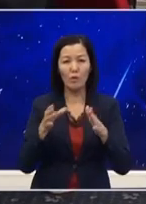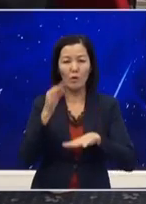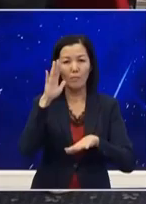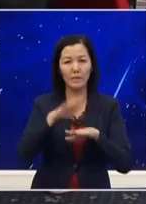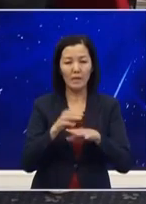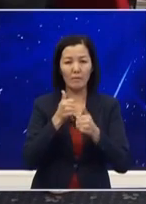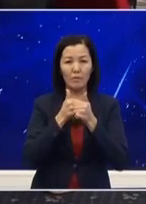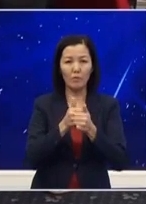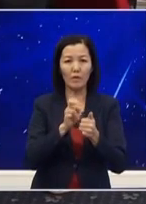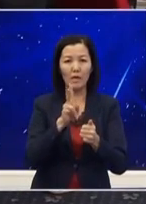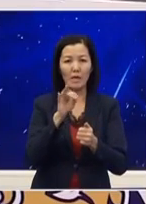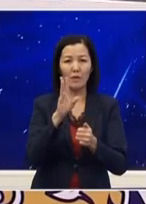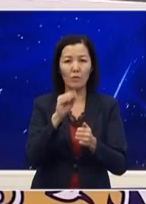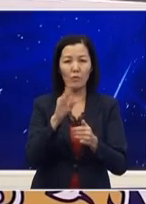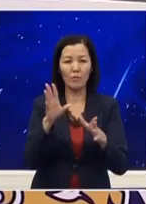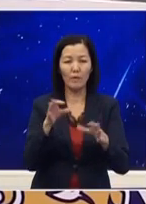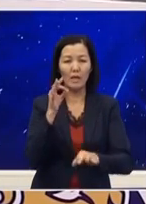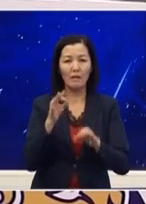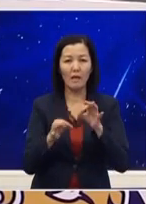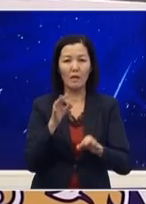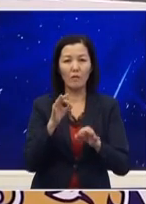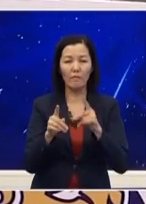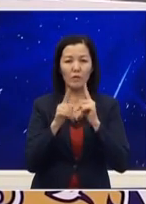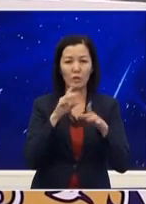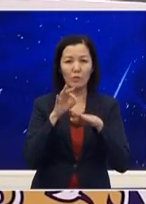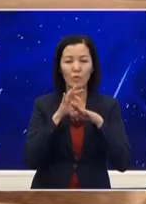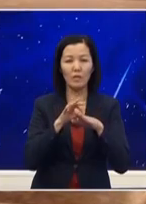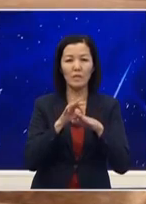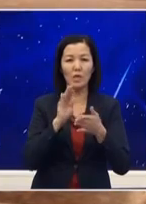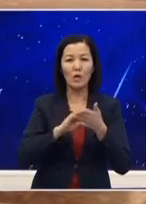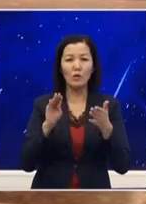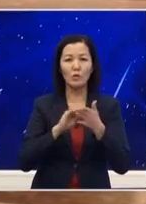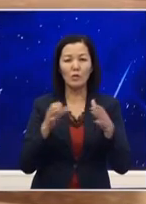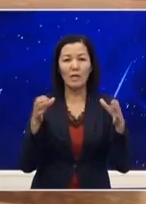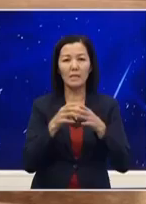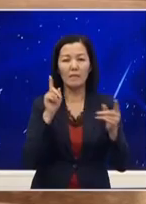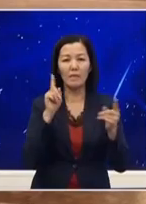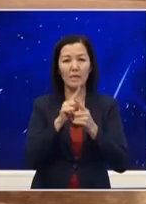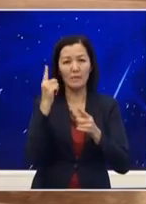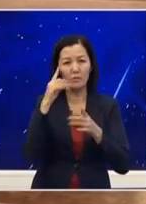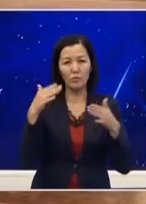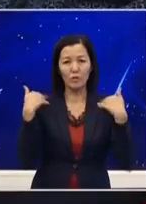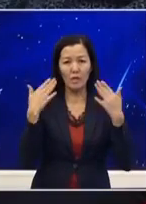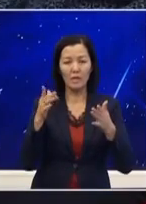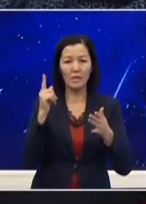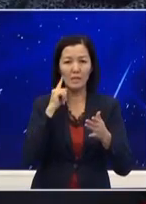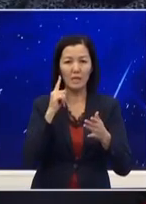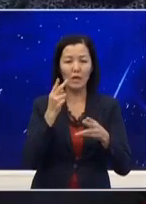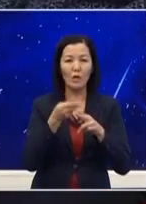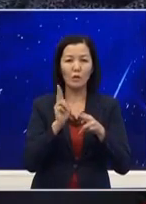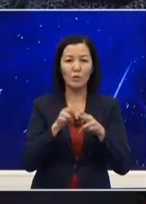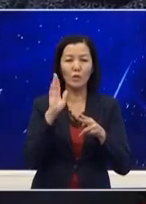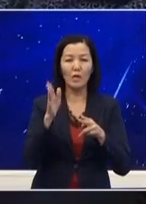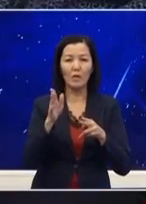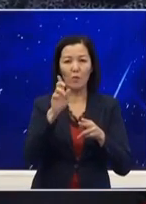Рустам Әлиұлымен бірге ашық талқылау форматында жиын өткізді. Бақ өкілдерінің пікірі мен ұсыныстарын тыңдады. Сондай-ақ алдағы уақытта